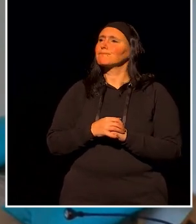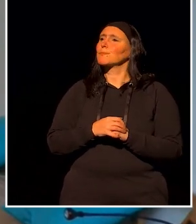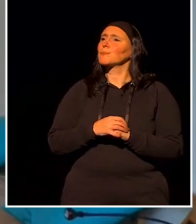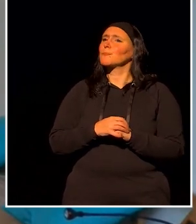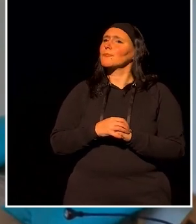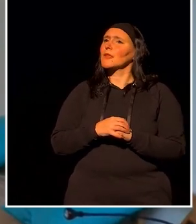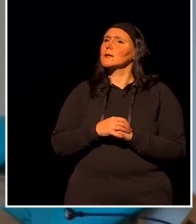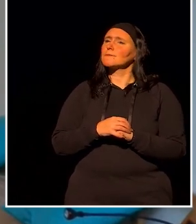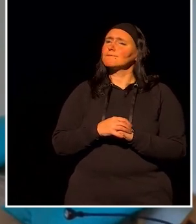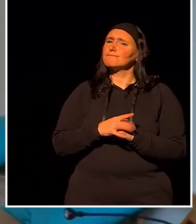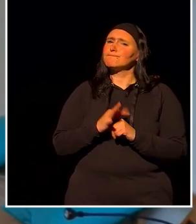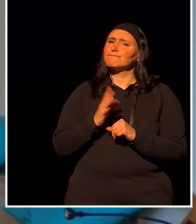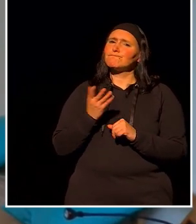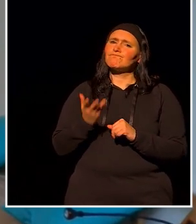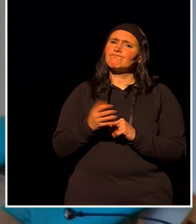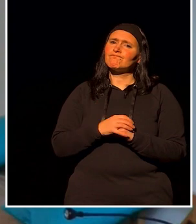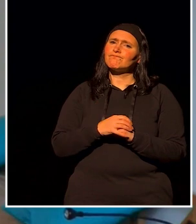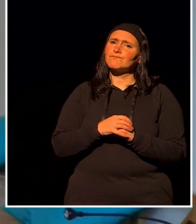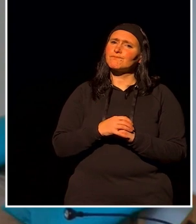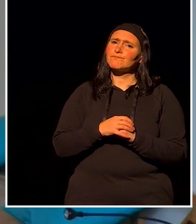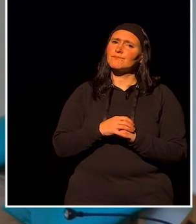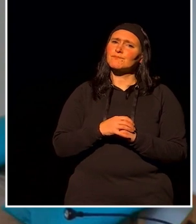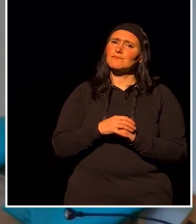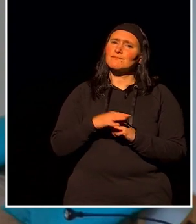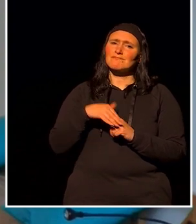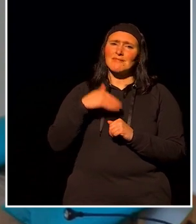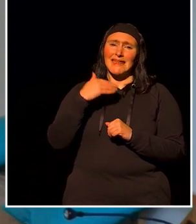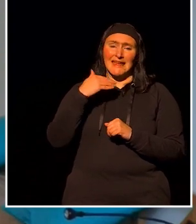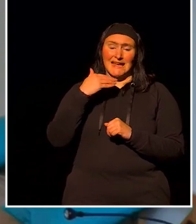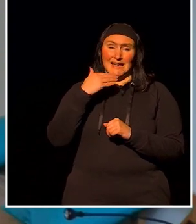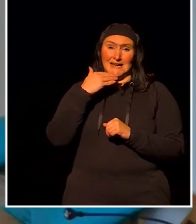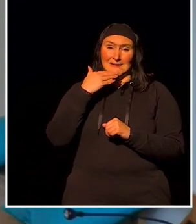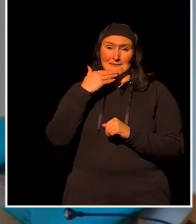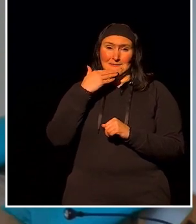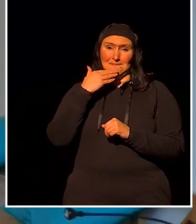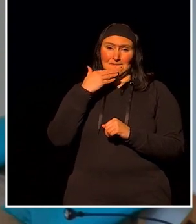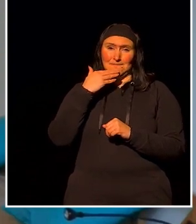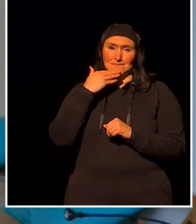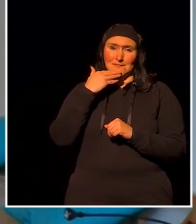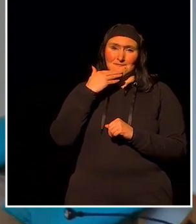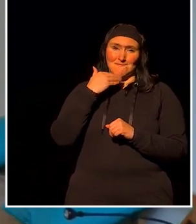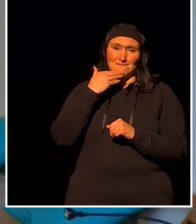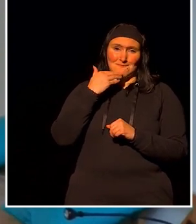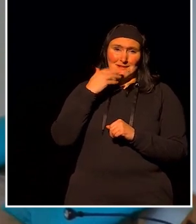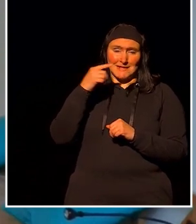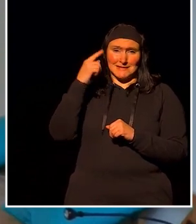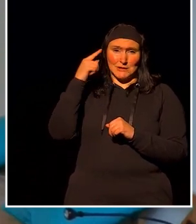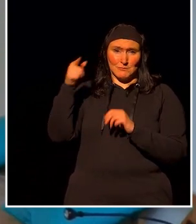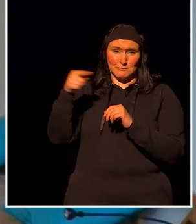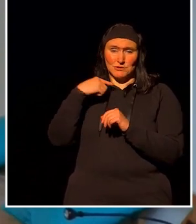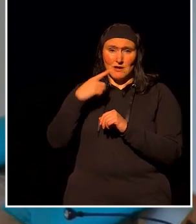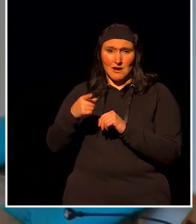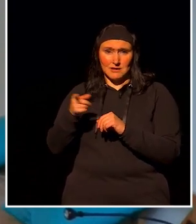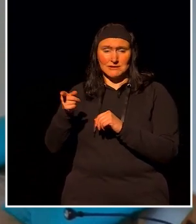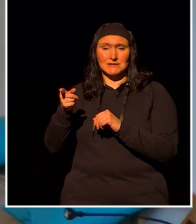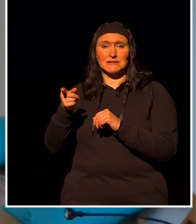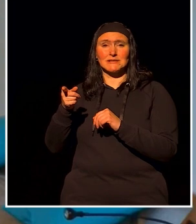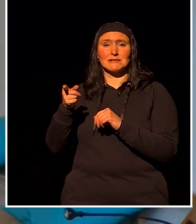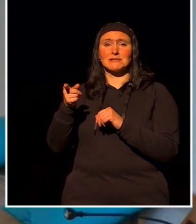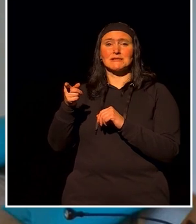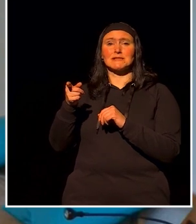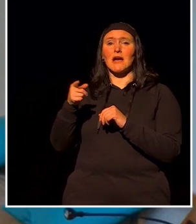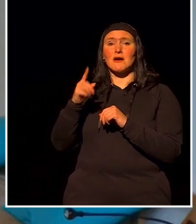dass im Zionismus auf der einen Seite sowas wie ein auch religiös